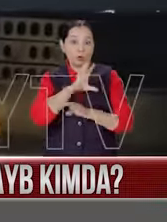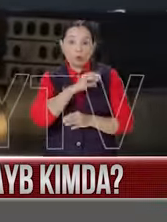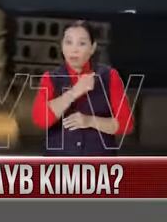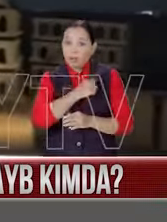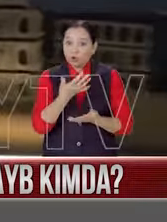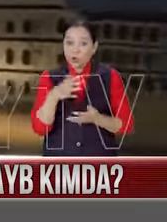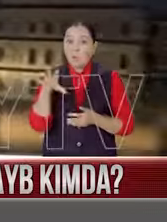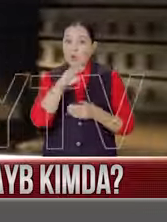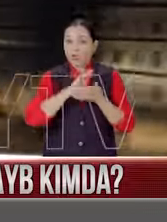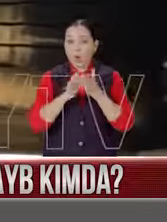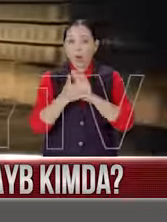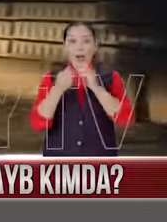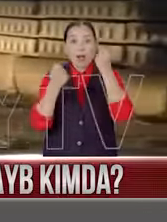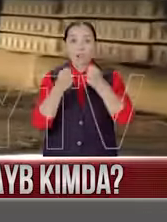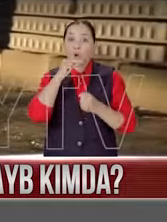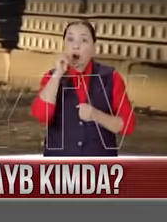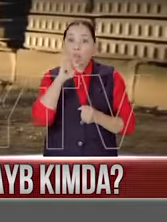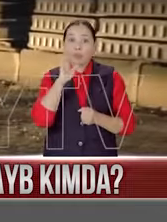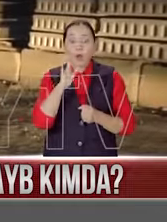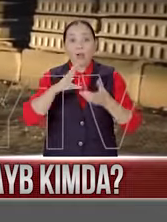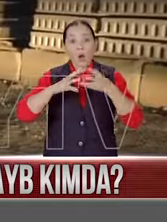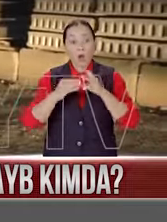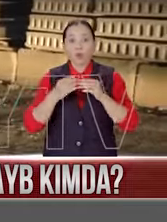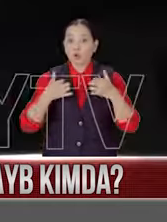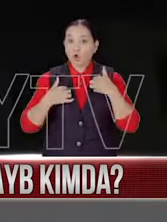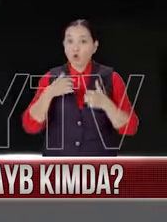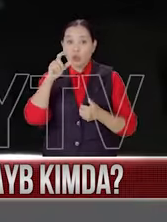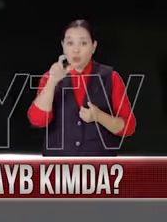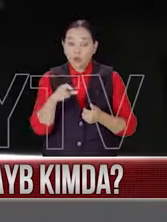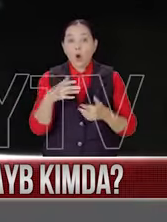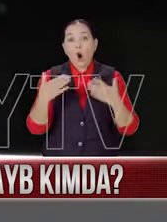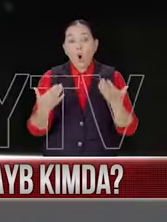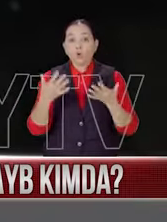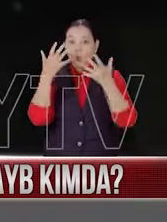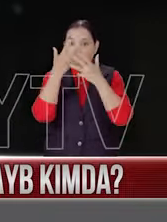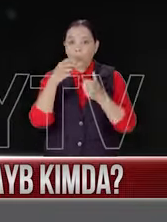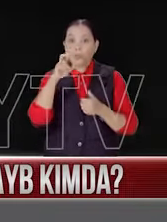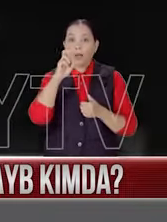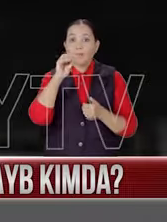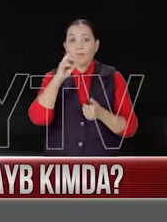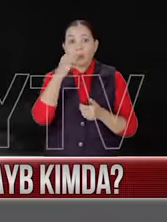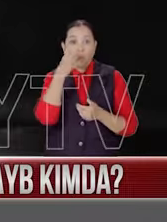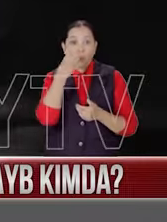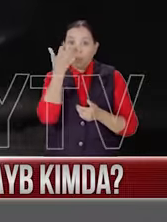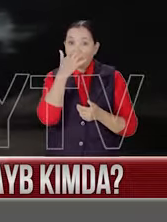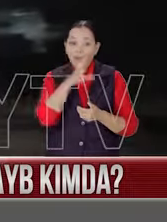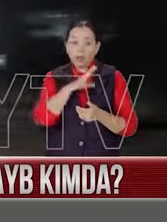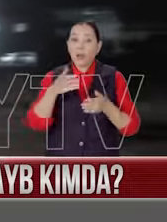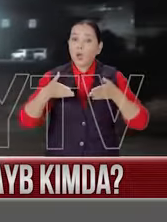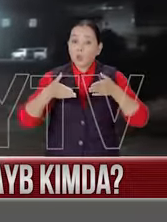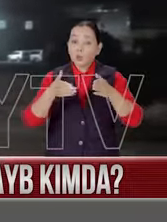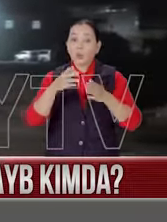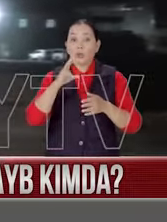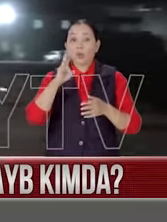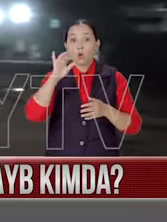rostdan. Barcha holatlarda haydovchining aybi bilan degan xulosaga shoshadi inson. Xo'sh, tunda beton ko'rinmagandir. Kim yo'l